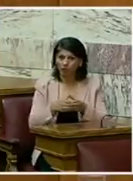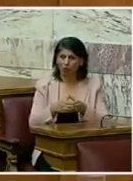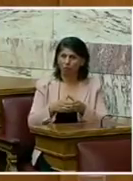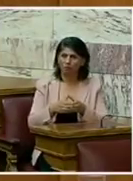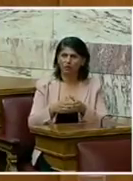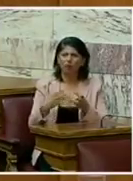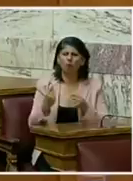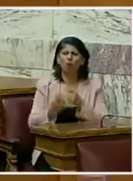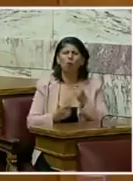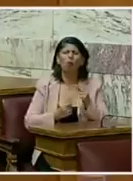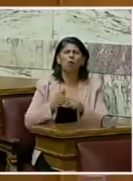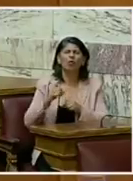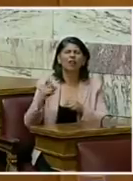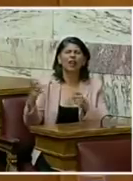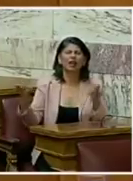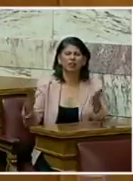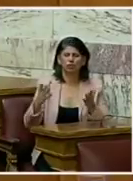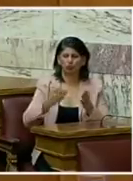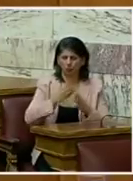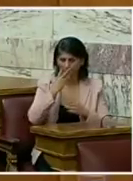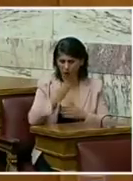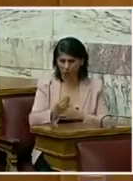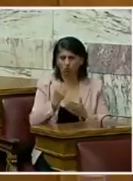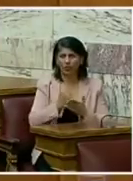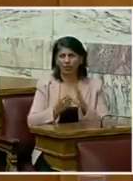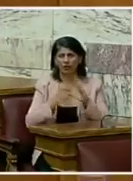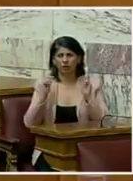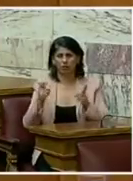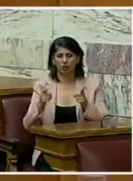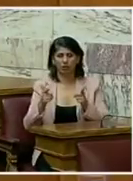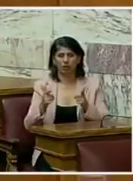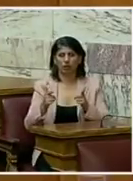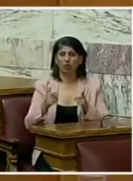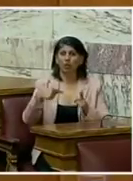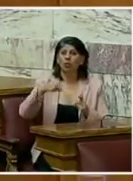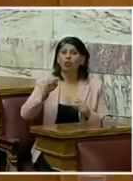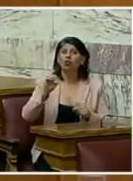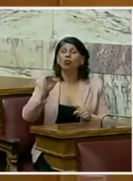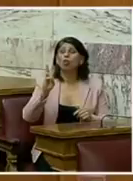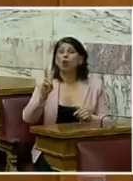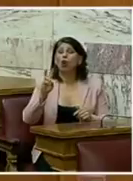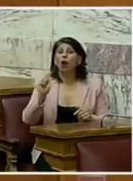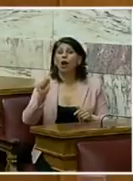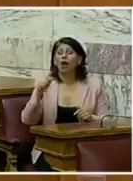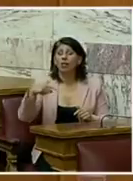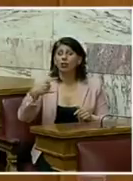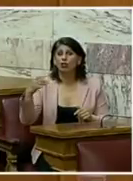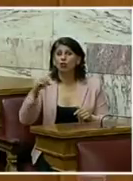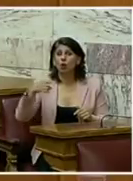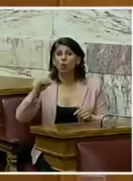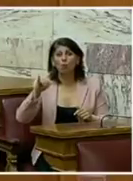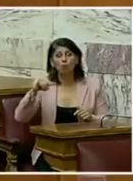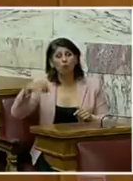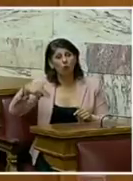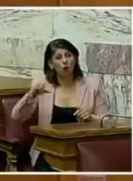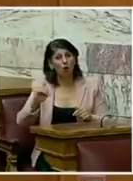το δικό σας και το τότε ΠΑΣΟΚ. 1996-2001, υπόθεση Τζοχατζόπουλου. Τι λέγατε στα πρώτα πρόδρομα στάδια που διερευνούνταν η